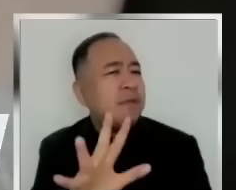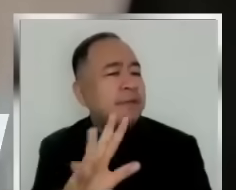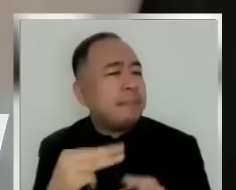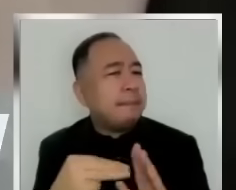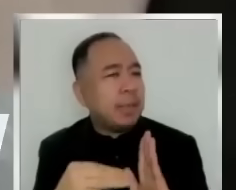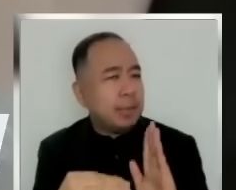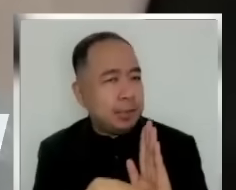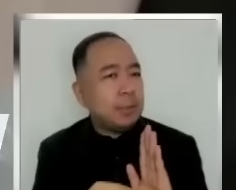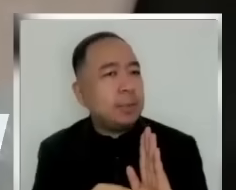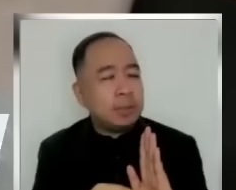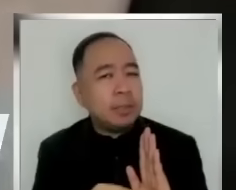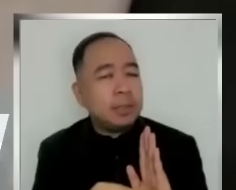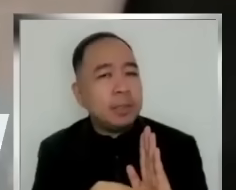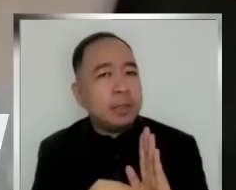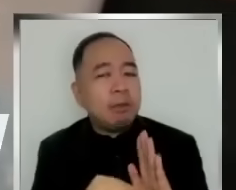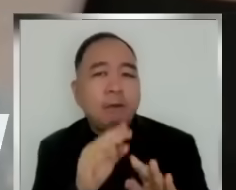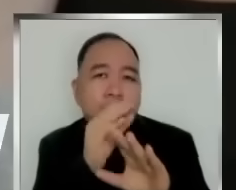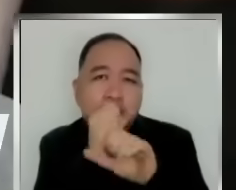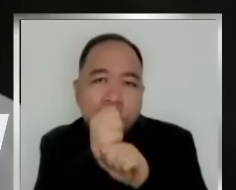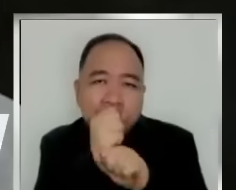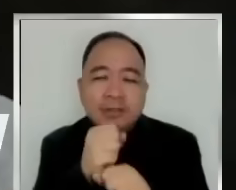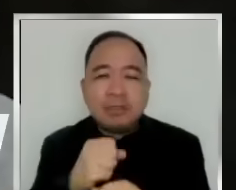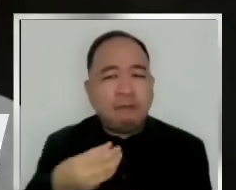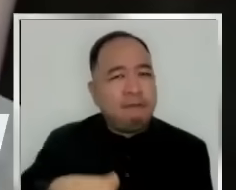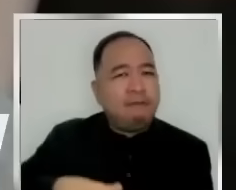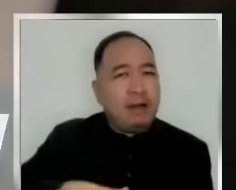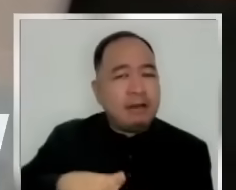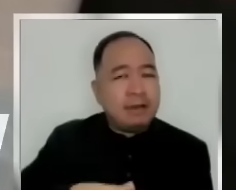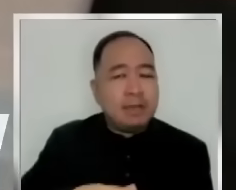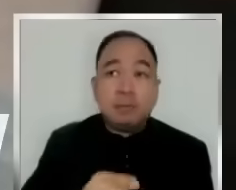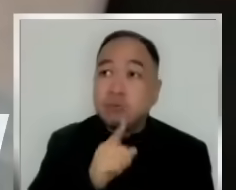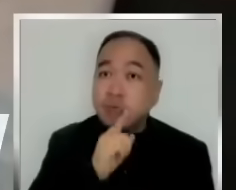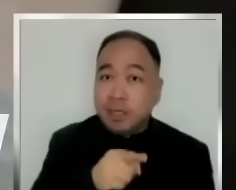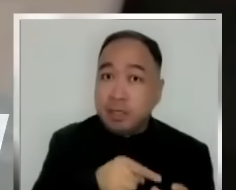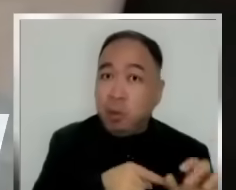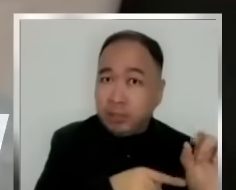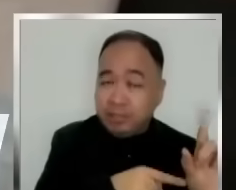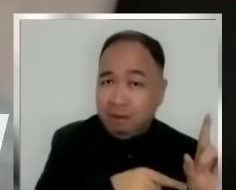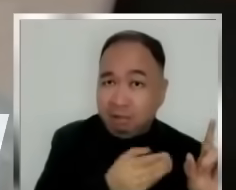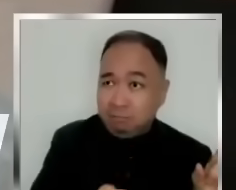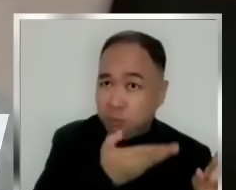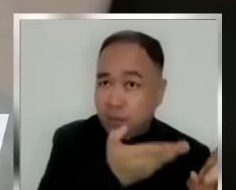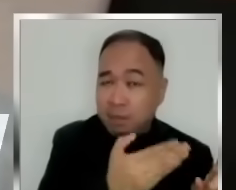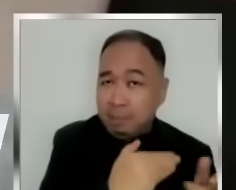na confidential fund na wala naman sa budget ng